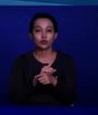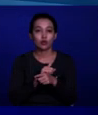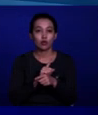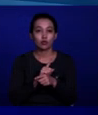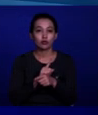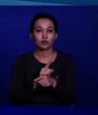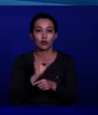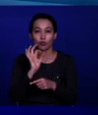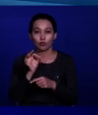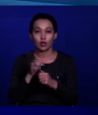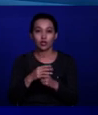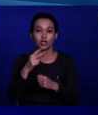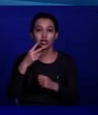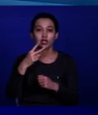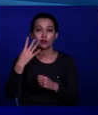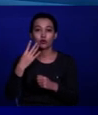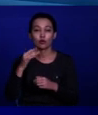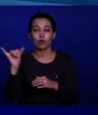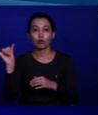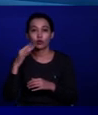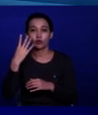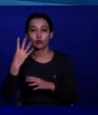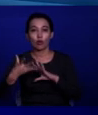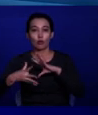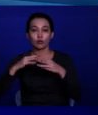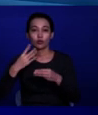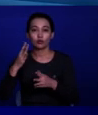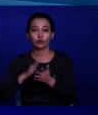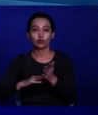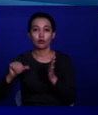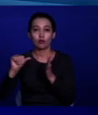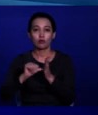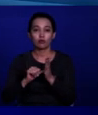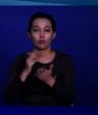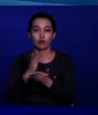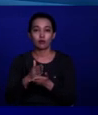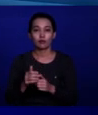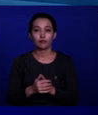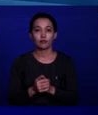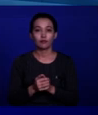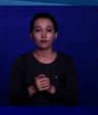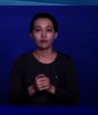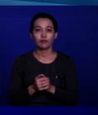iborat. Demak, 24 ni 4 ga ko'paytirsak 96 soatga teng.